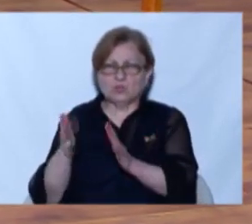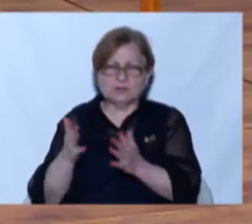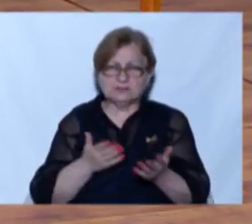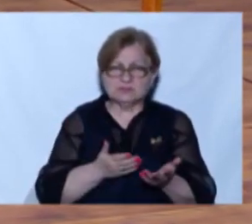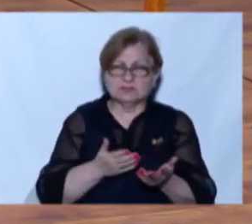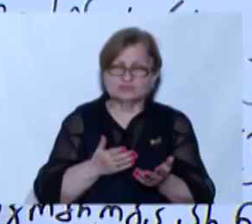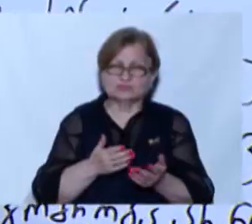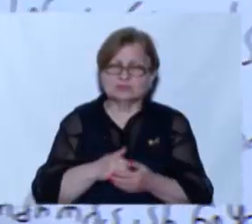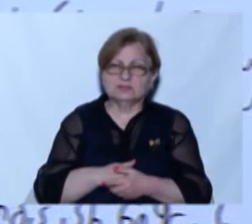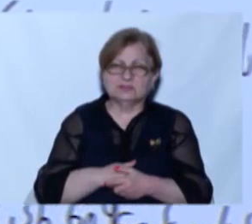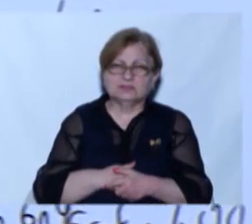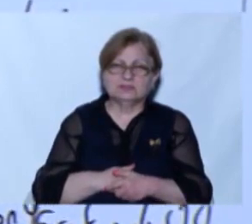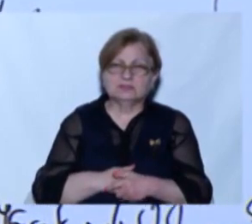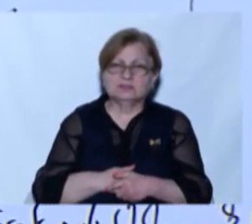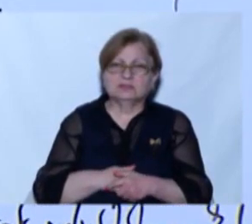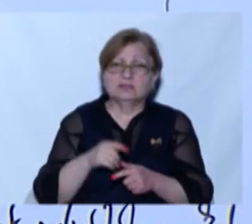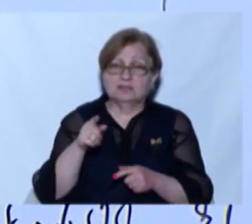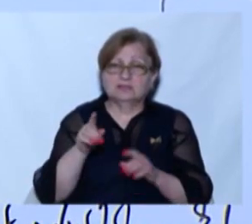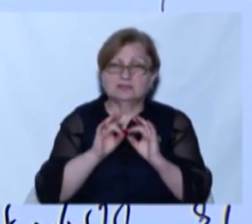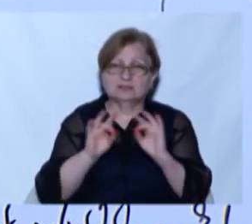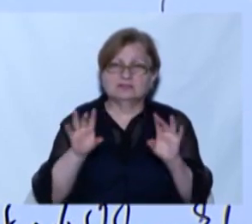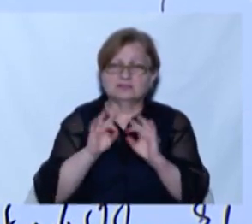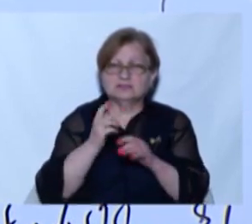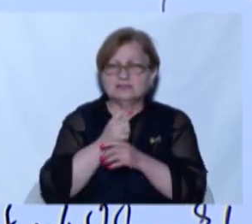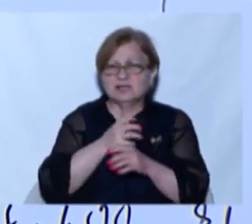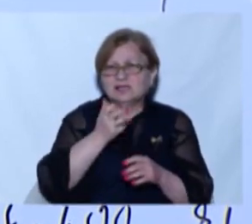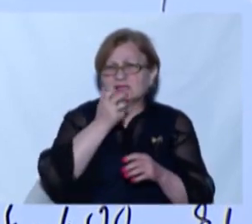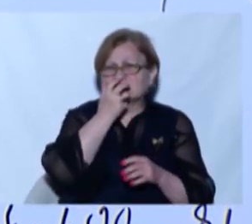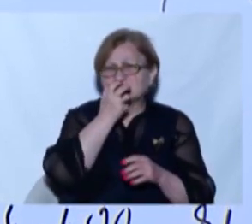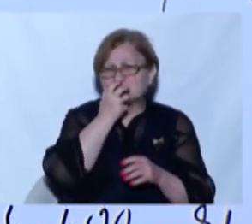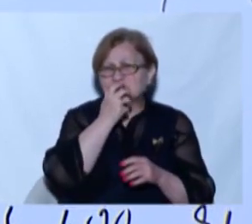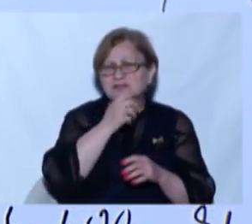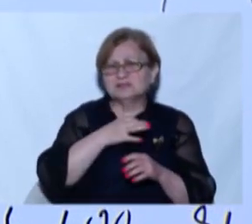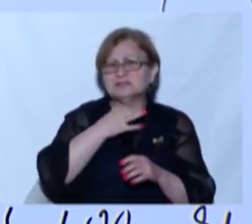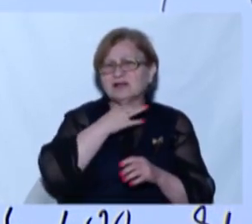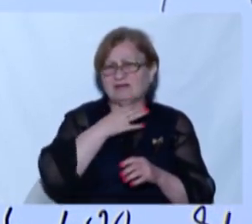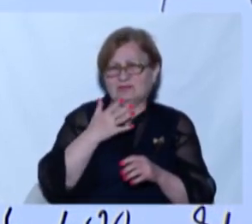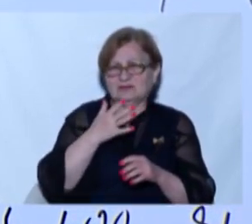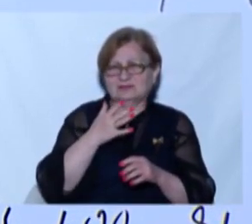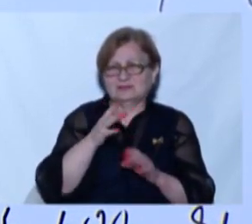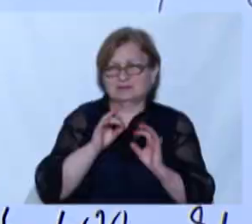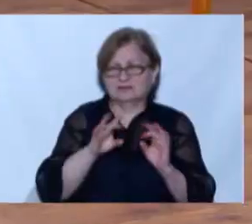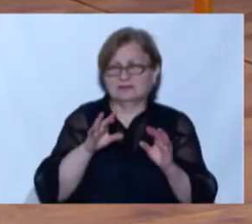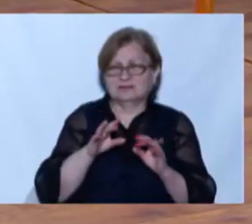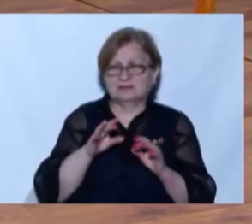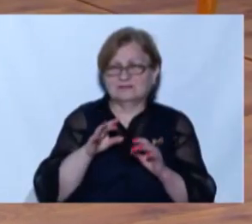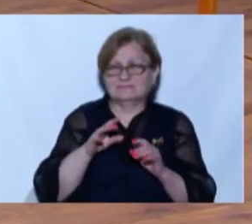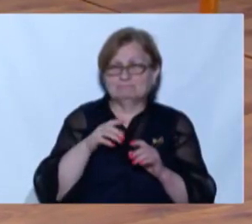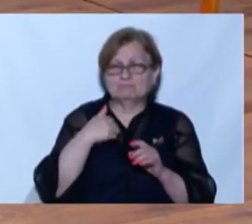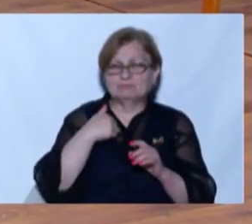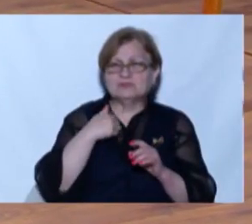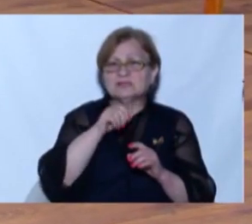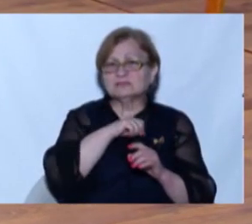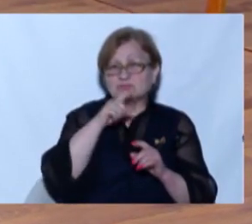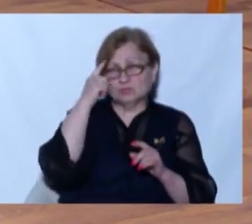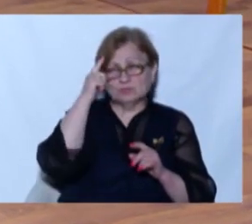ამოსავალი პრინციპი. აი ეს მოთხრობა, ეს თბილი და საყვარელი მოთხრობა, რომელიც არ მინდა წინასწარ გითხრათ, მინდა თქვენ თვითონ